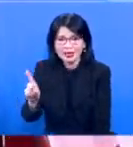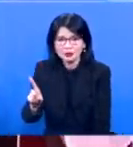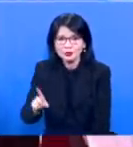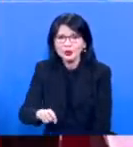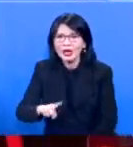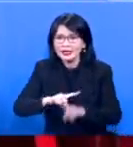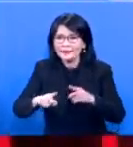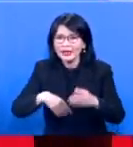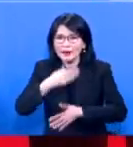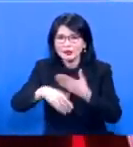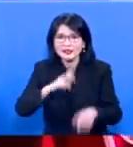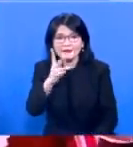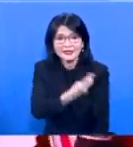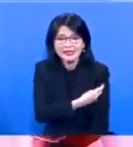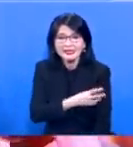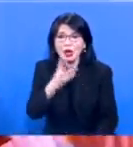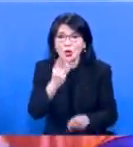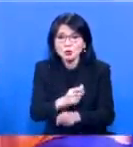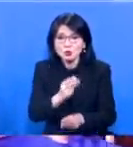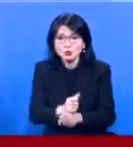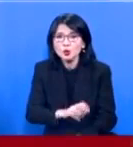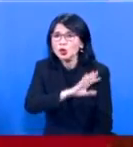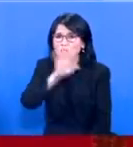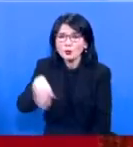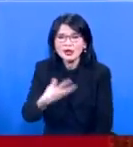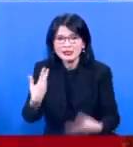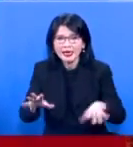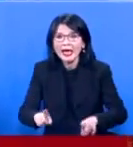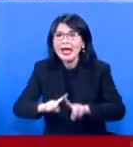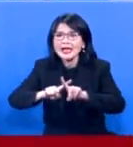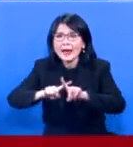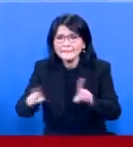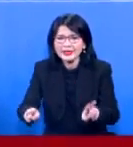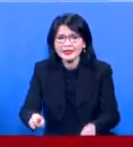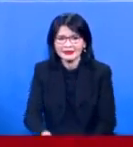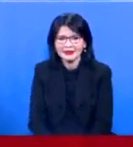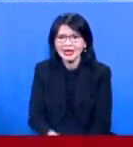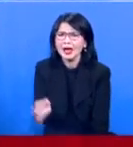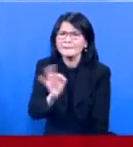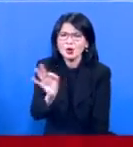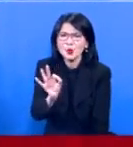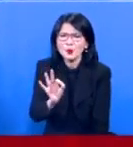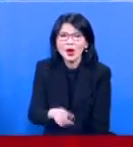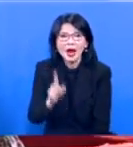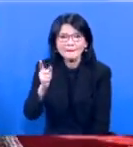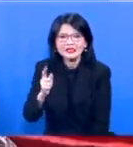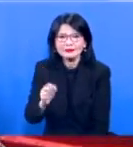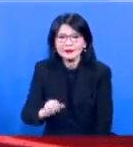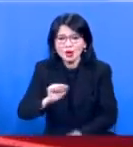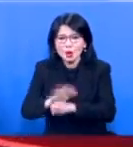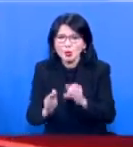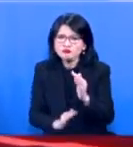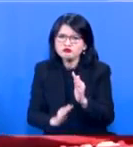catatan, proses vaksinasi terhadap guru dan tenaga kependidikan rampung. Namun, rencana tersebut urung dilakukan karena terjadi lonjakan